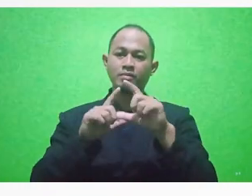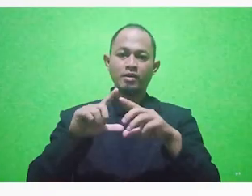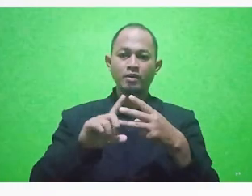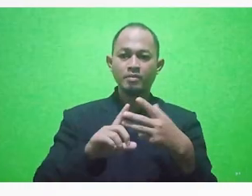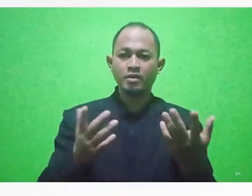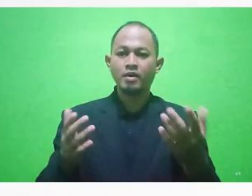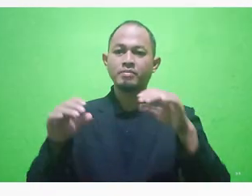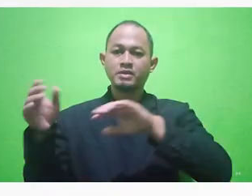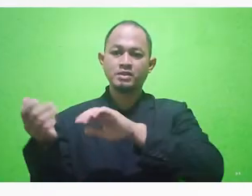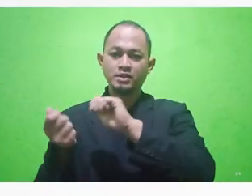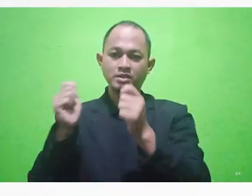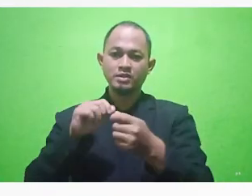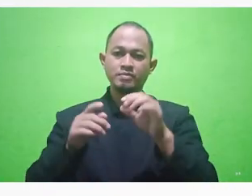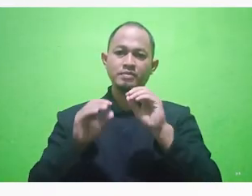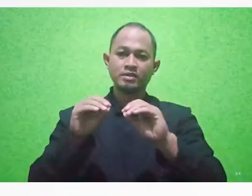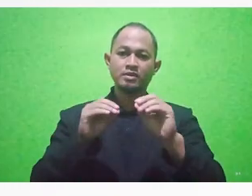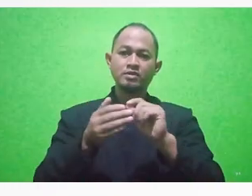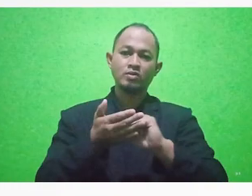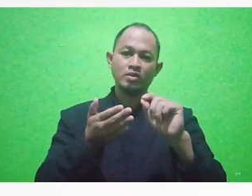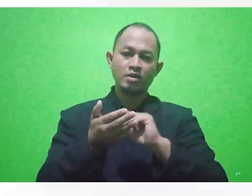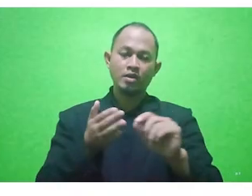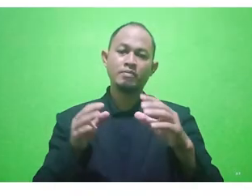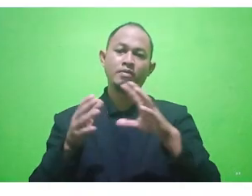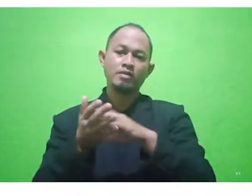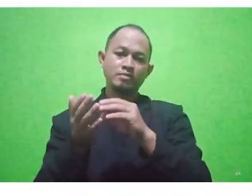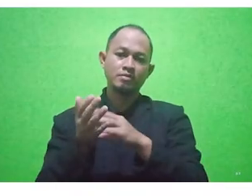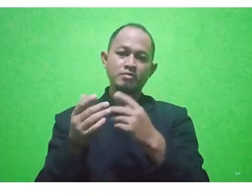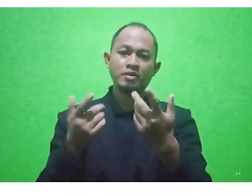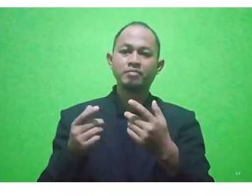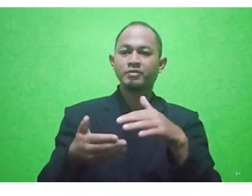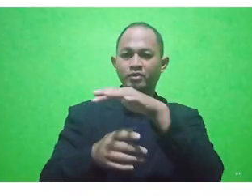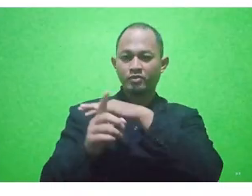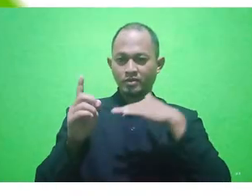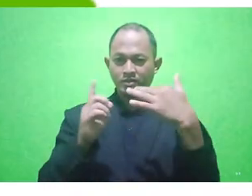menjadikan satuan pendidikan sebagai pusat pembelajaran yang tangguh dan adaptif